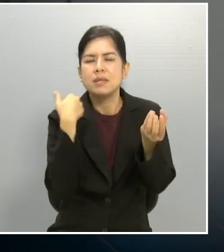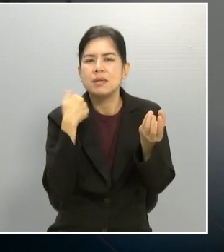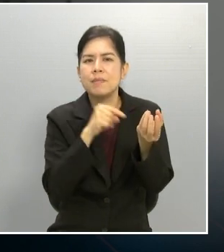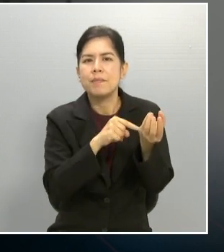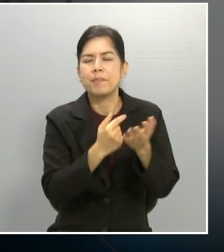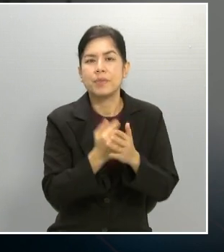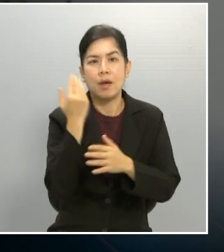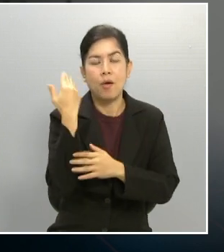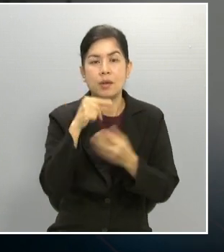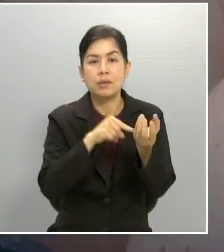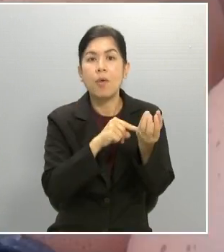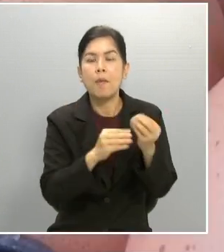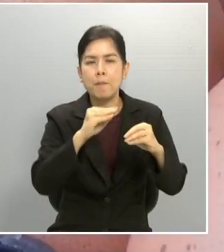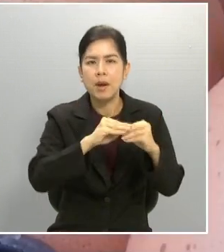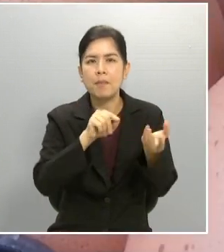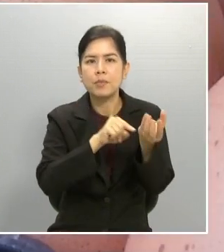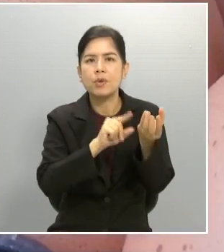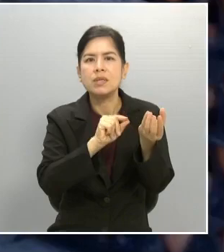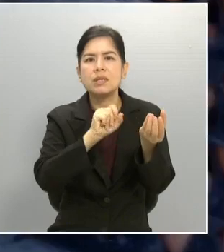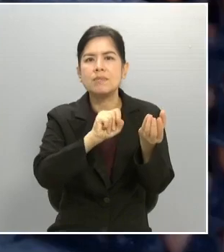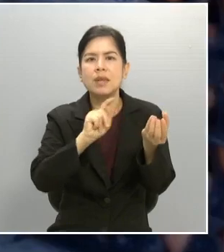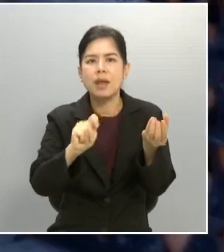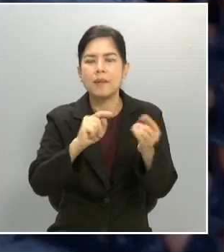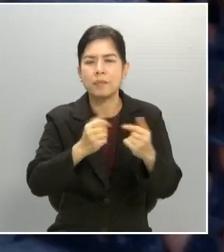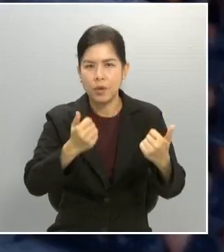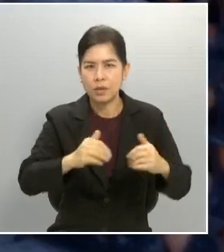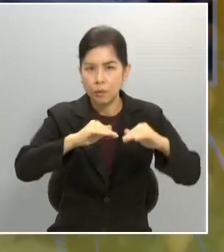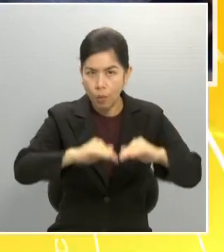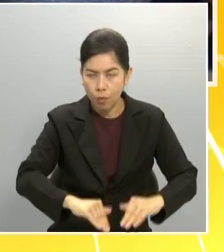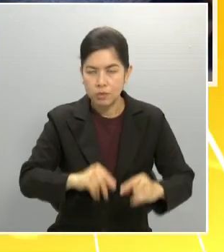แผงค่ะนี่ฮะอย่างน้อยก็มีอะไรที่ลดราคามาให้เราได้เห็นกันบ้างน่ะ